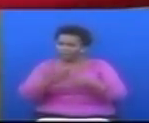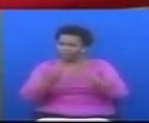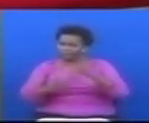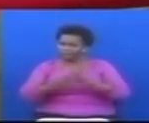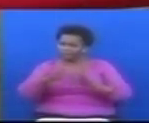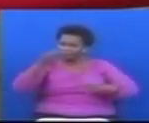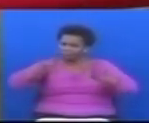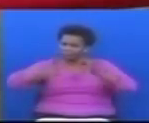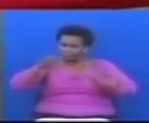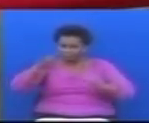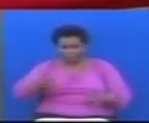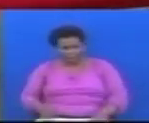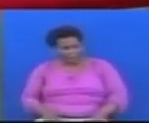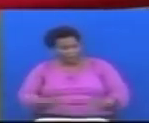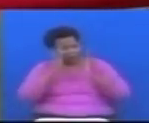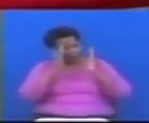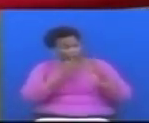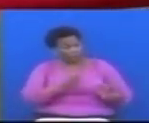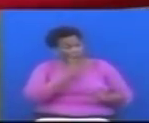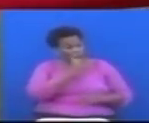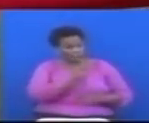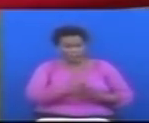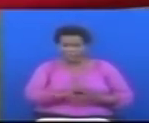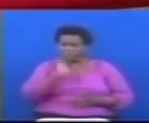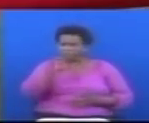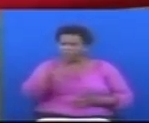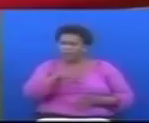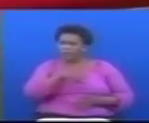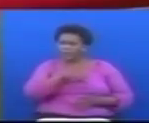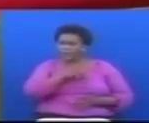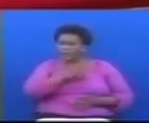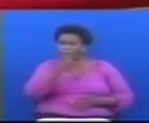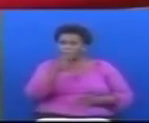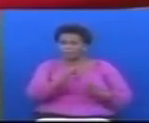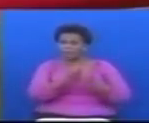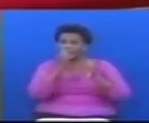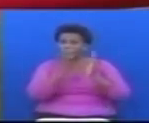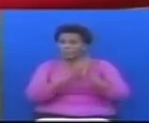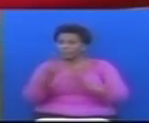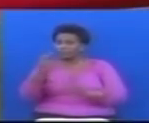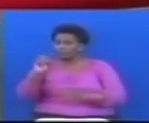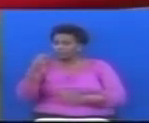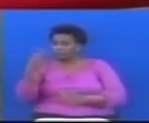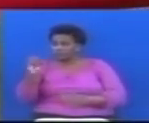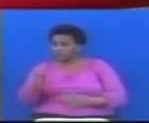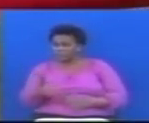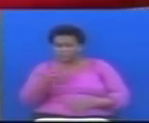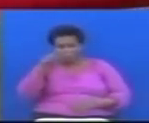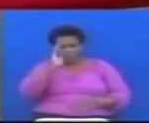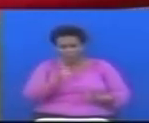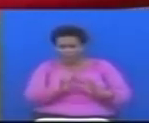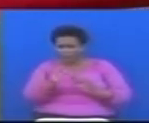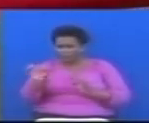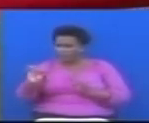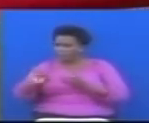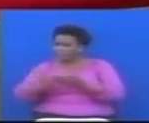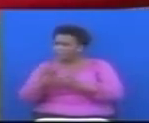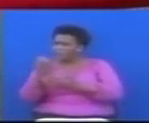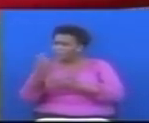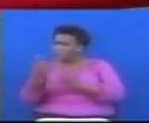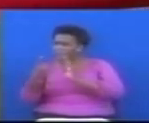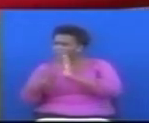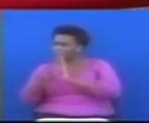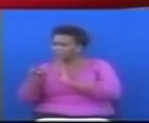Spika, katika mwaka wa fedha 2019-20 serikali imetenga jumla shilingi milioni 34.6 kwa ajili